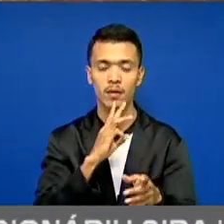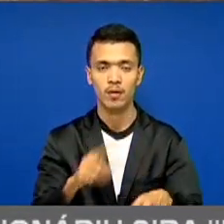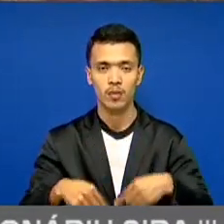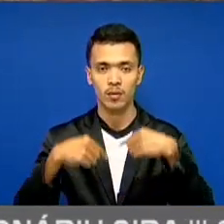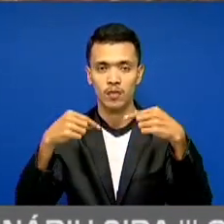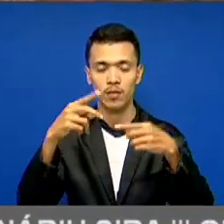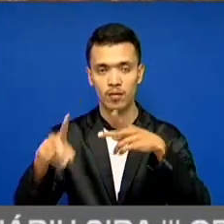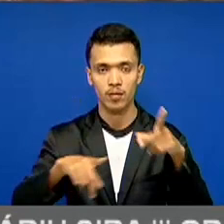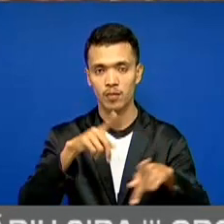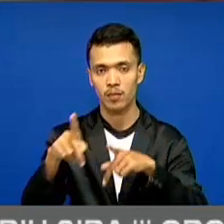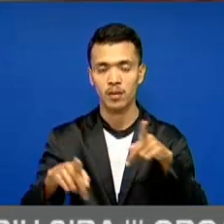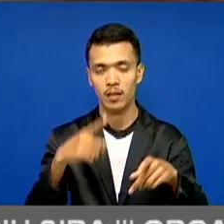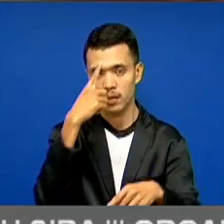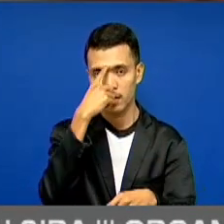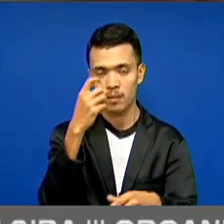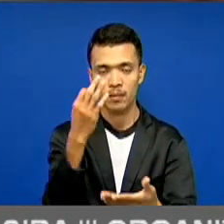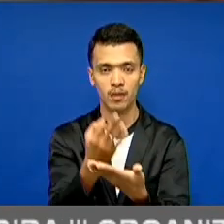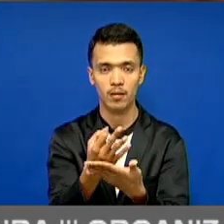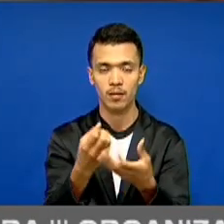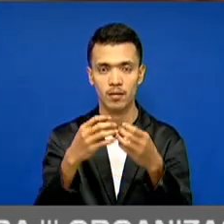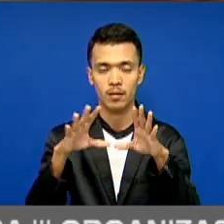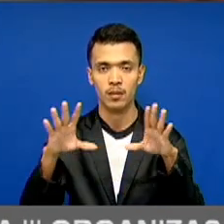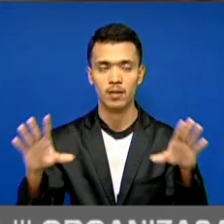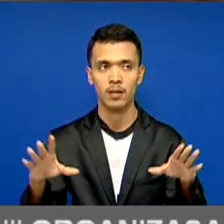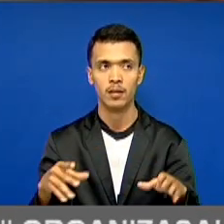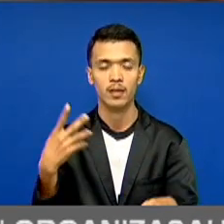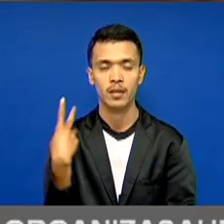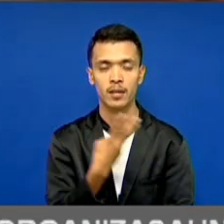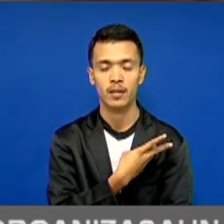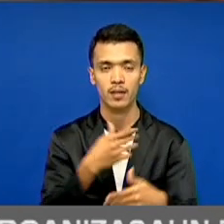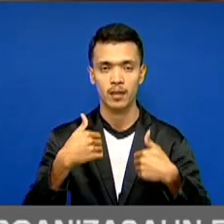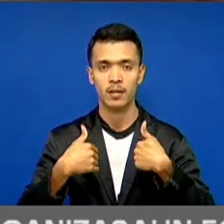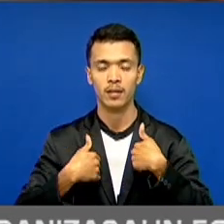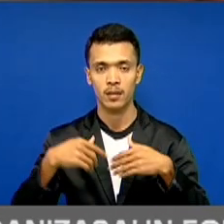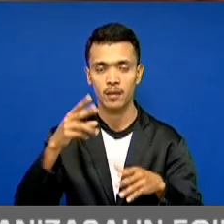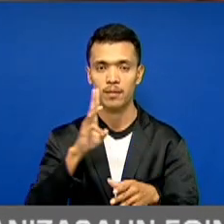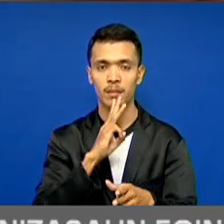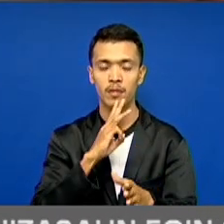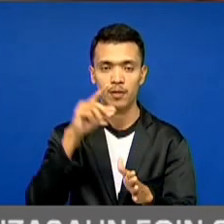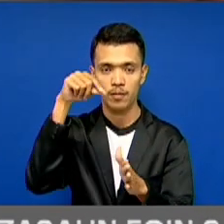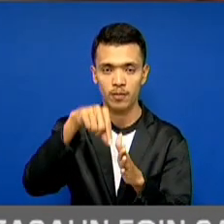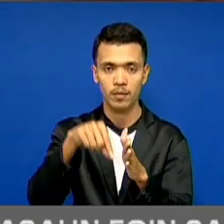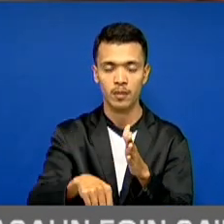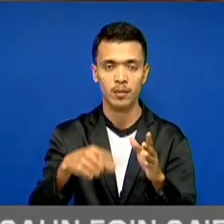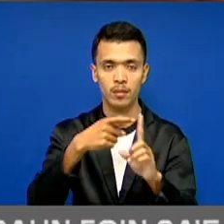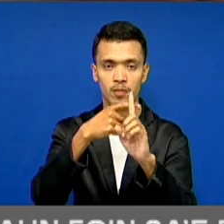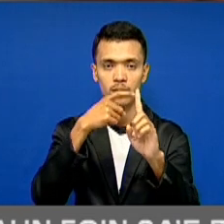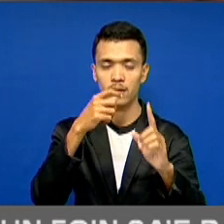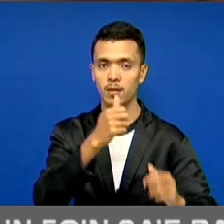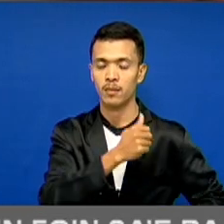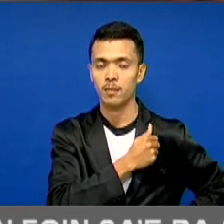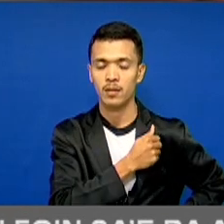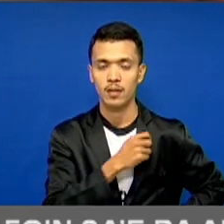komunidadi tamba orsamentu la ia. RTTL hatin hela ita iha be perfurasaun idahin ba makusi militar entrega ba ya